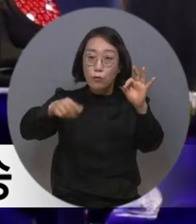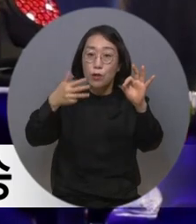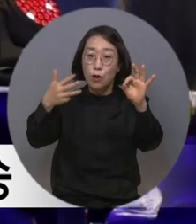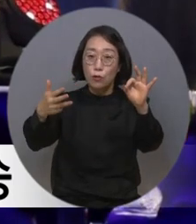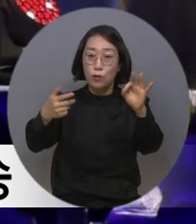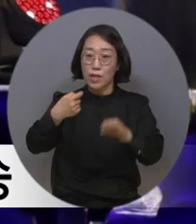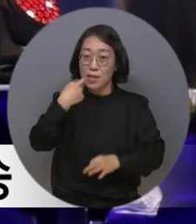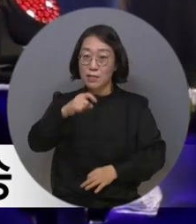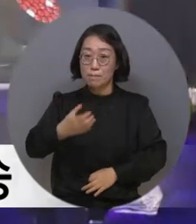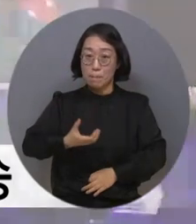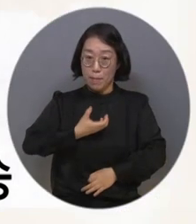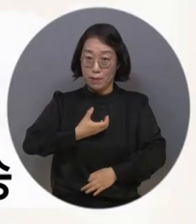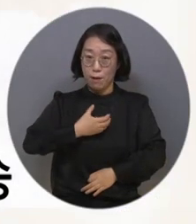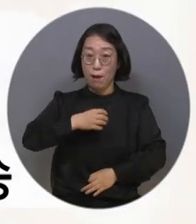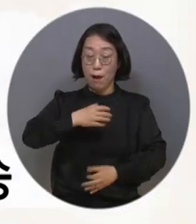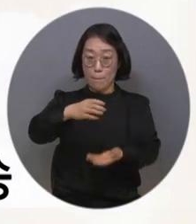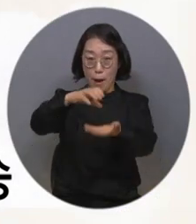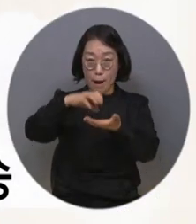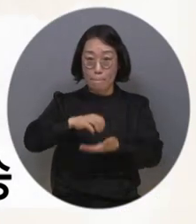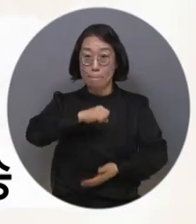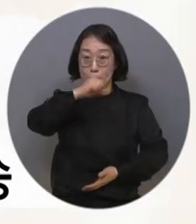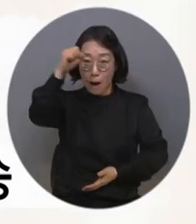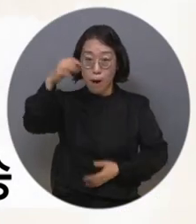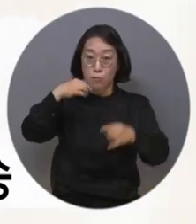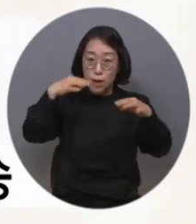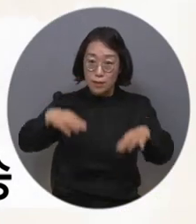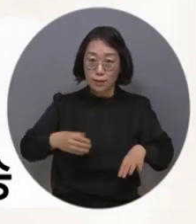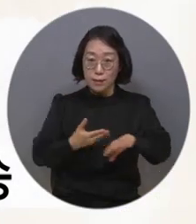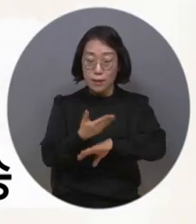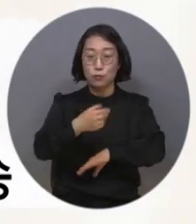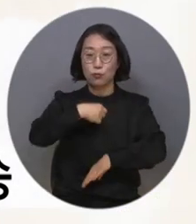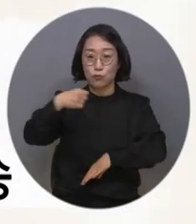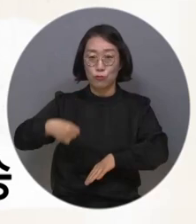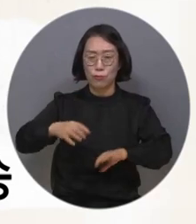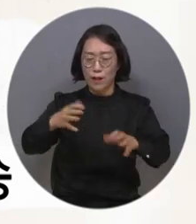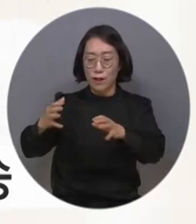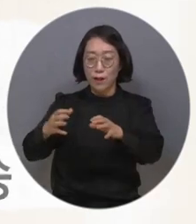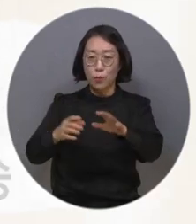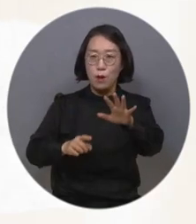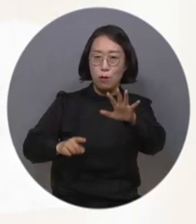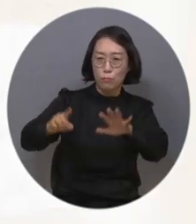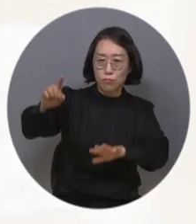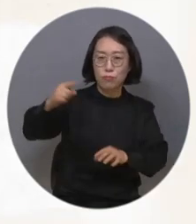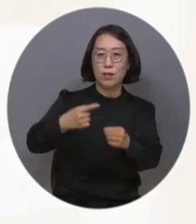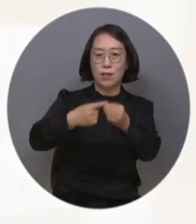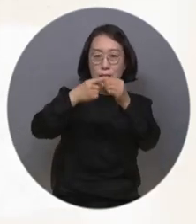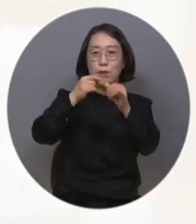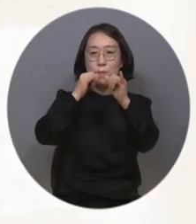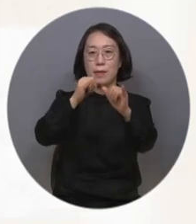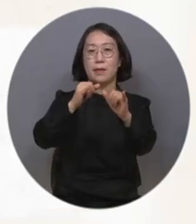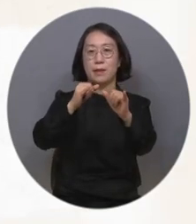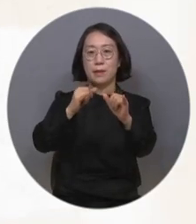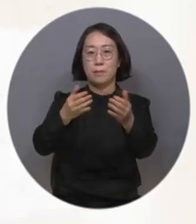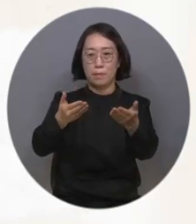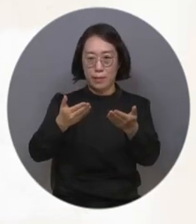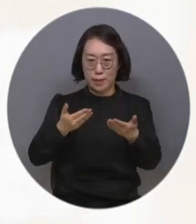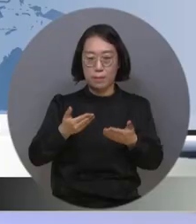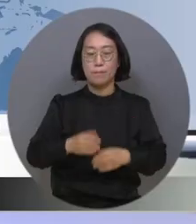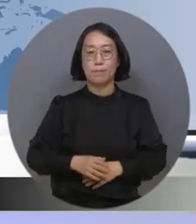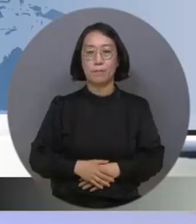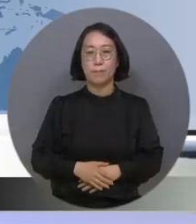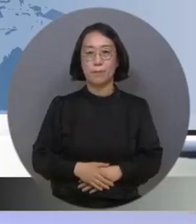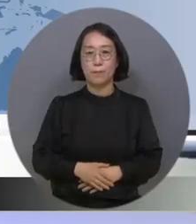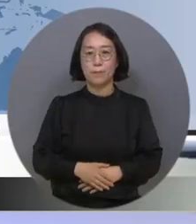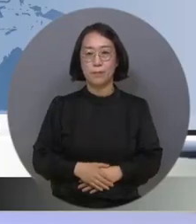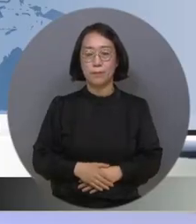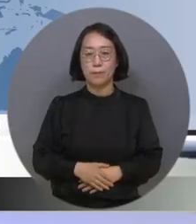8개의 금메달을 획득하며 개최국인 프랑스와 중국, 일본 등을 제치고 종합 우승을 차지했습니다.